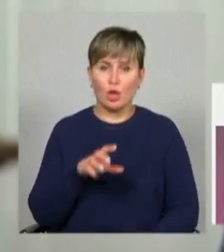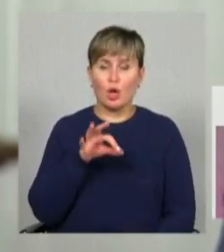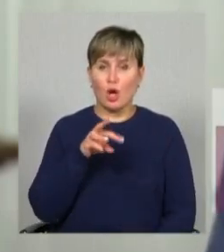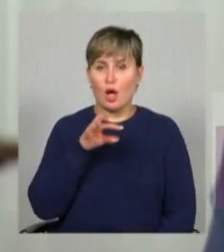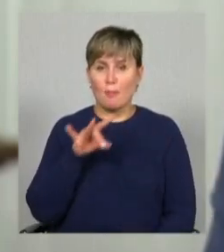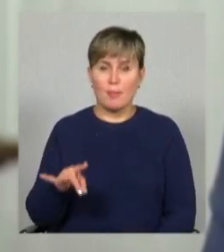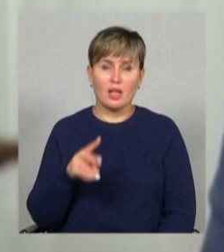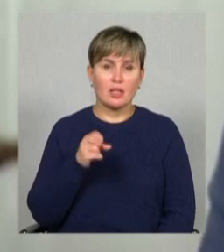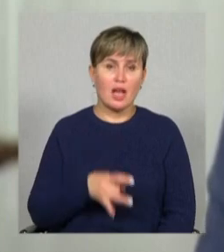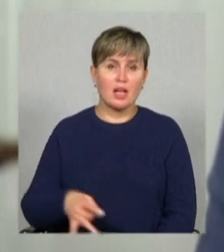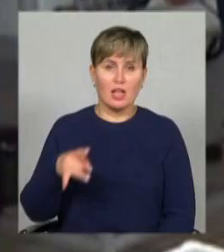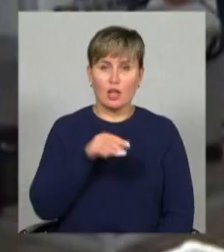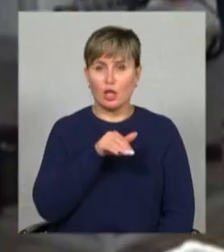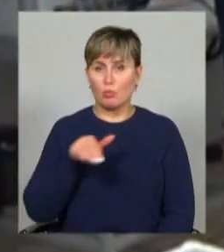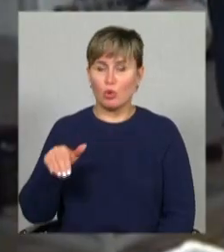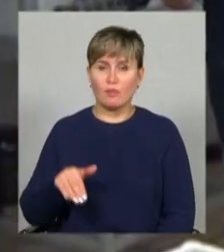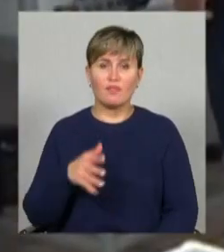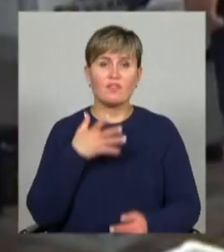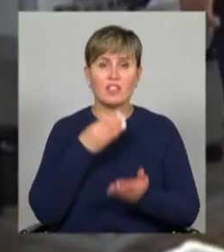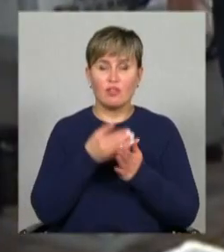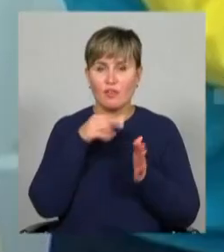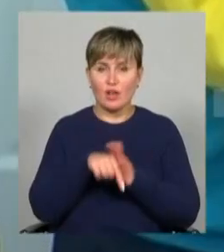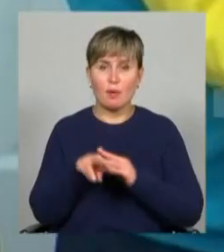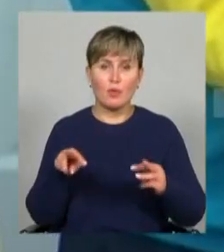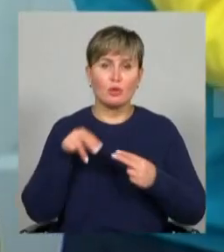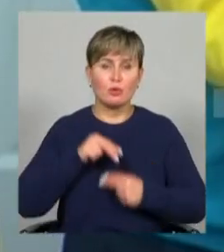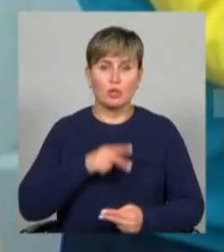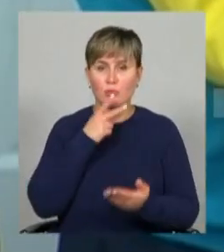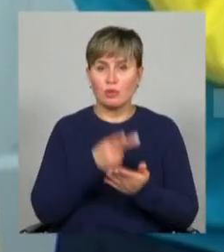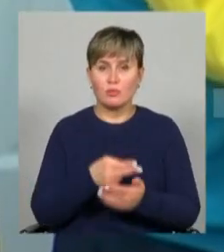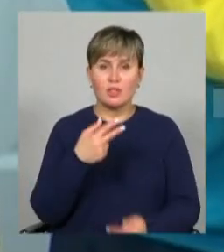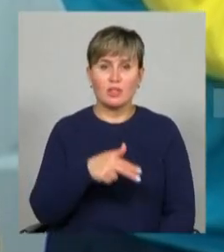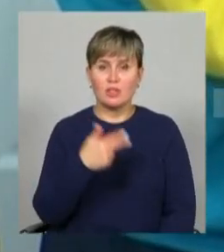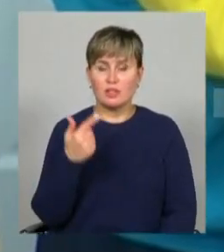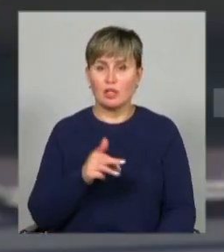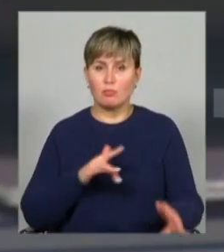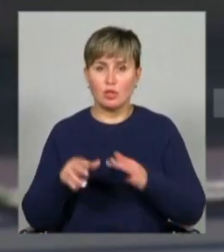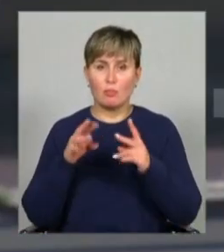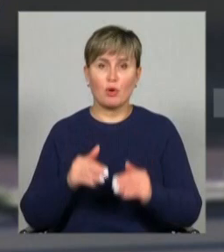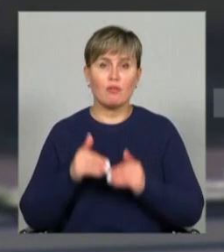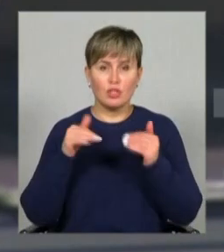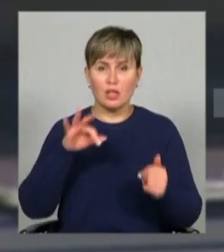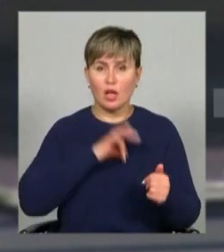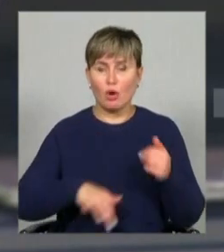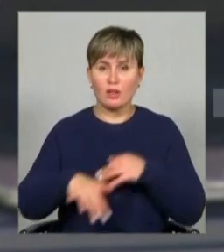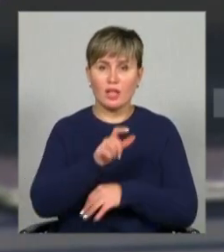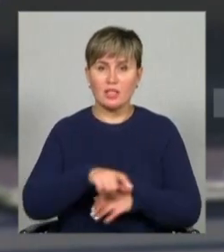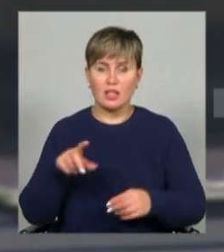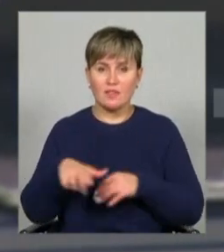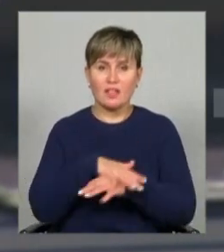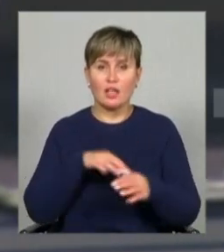жолдамасы» на региональном уровне. В свою очередь Минтруда предусмотрел 33 мероприятия по повышению доходов населения. В стране